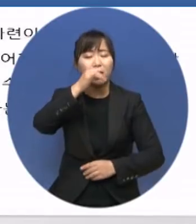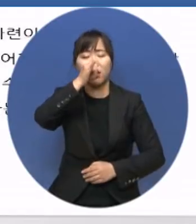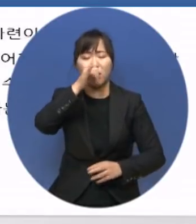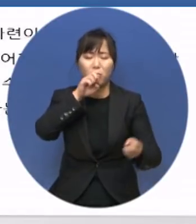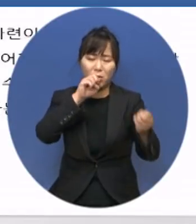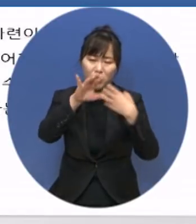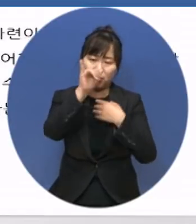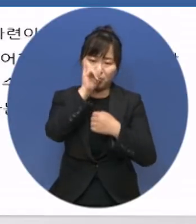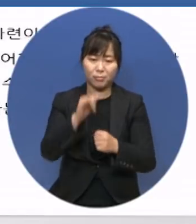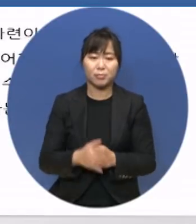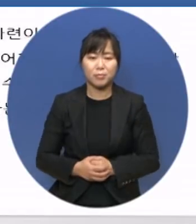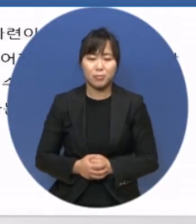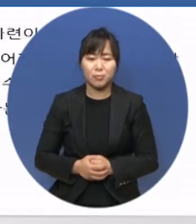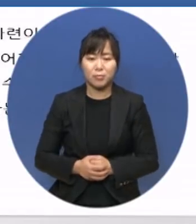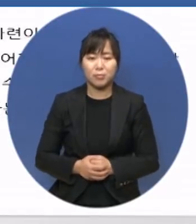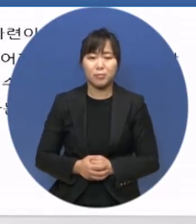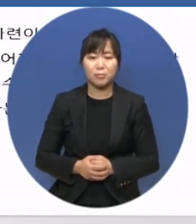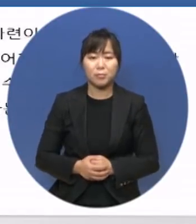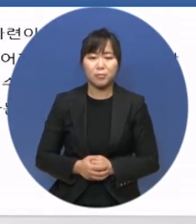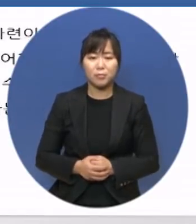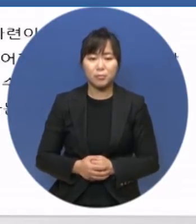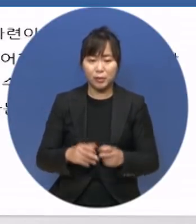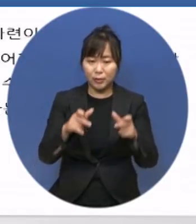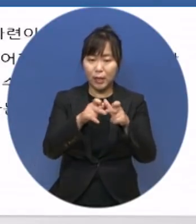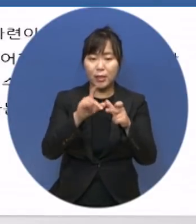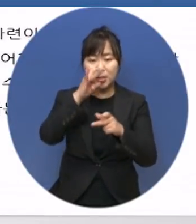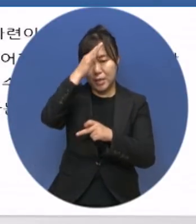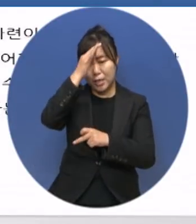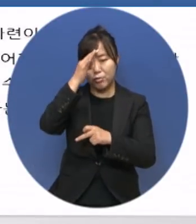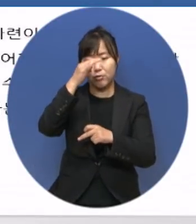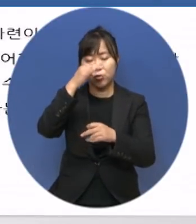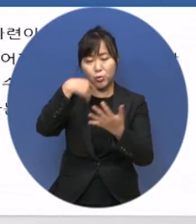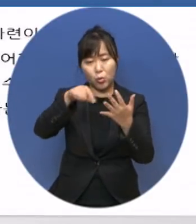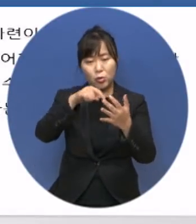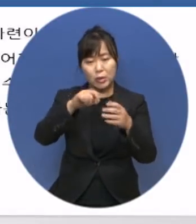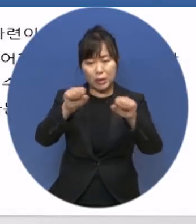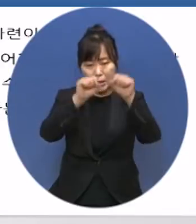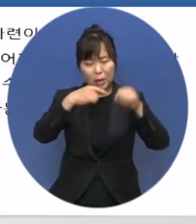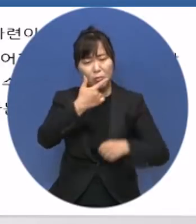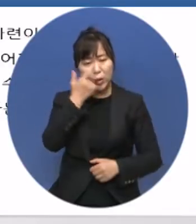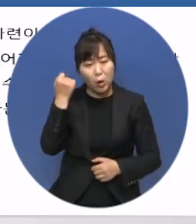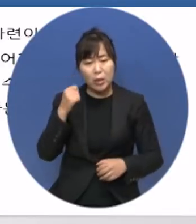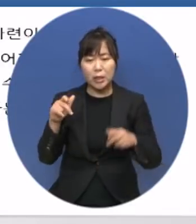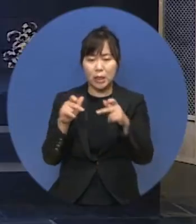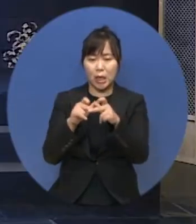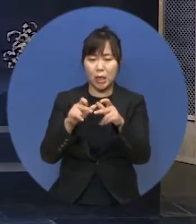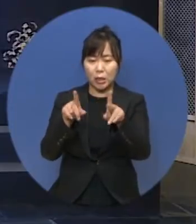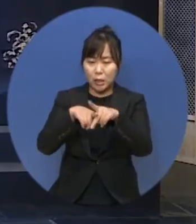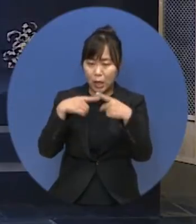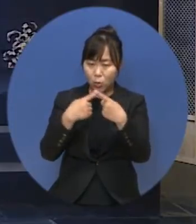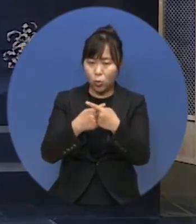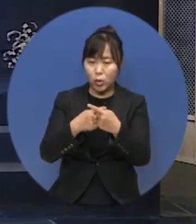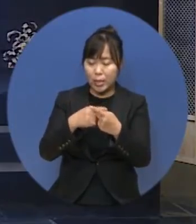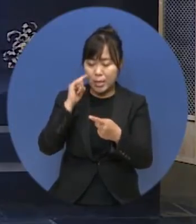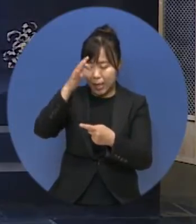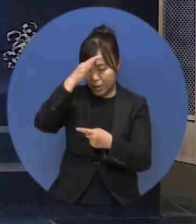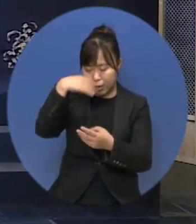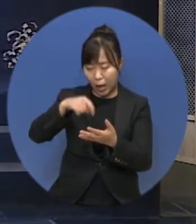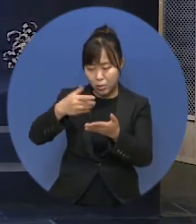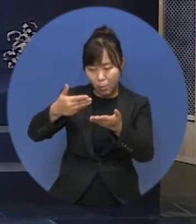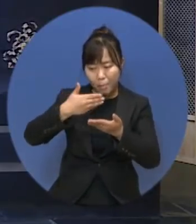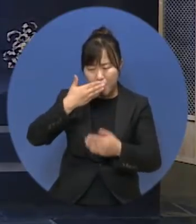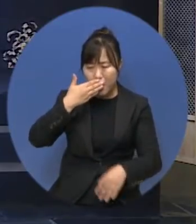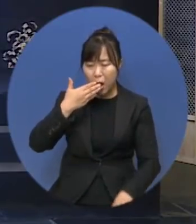있다고 응답하였고 장애인 예술 교육 시스템이 매우 부족하고 장애인들을 이해하면서 예술을 가르칠 수